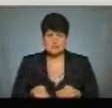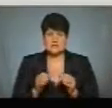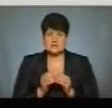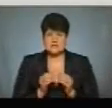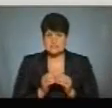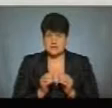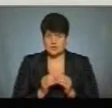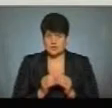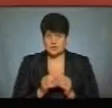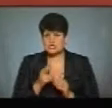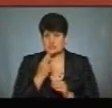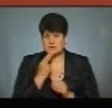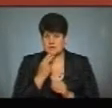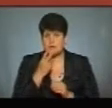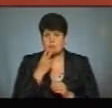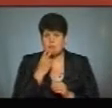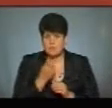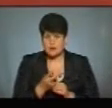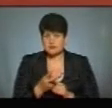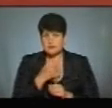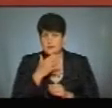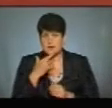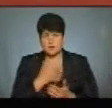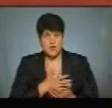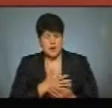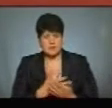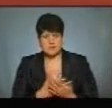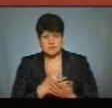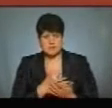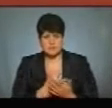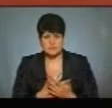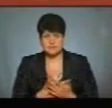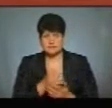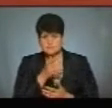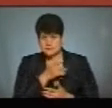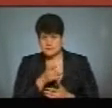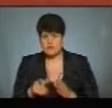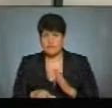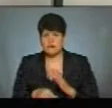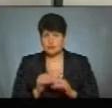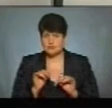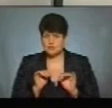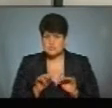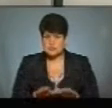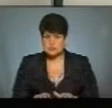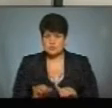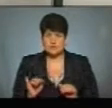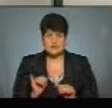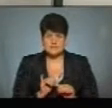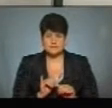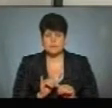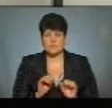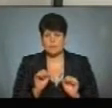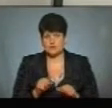після 10 червня ми побачимо набагато активнішу фазу виборчого процесу. Ну,